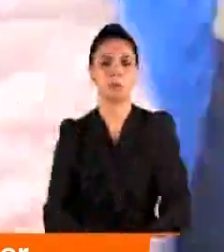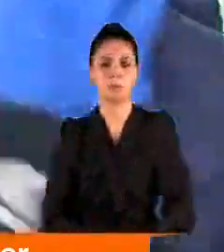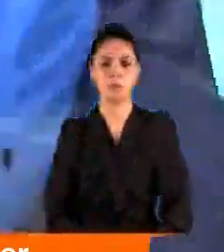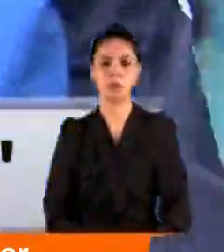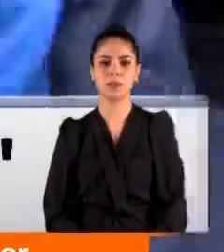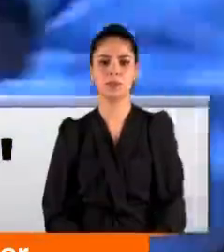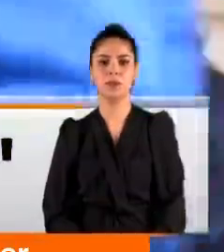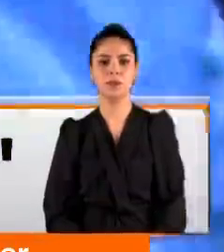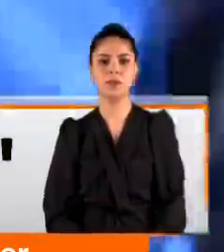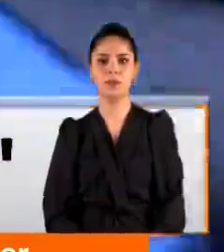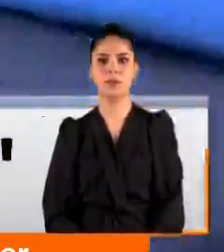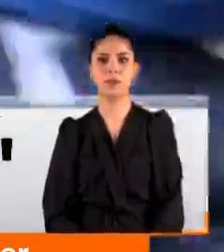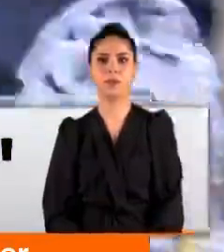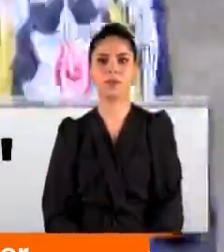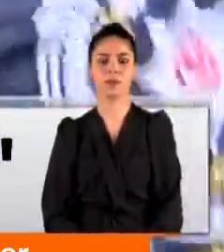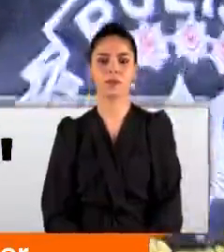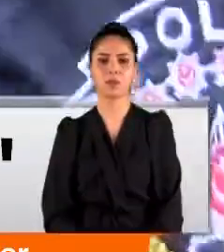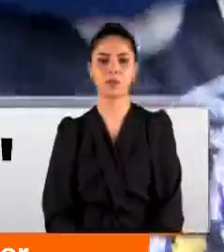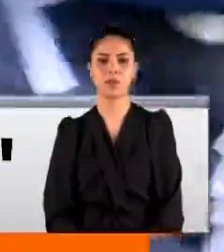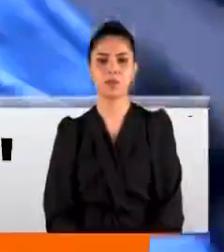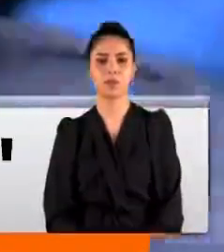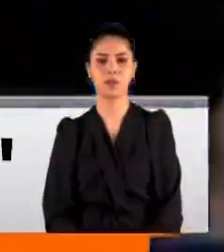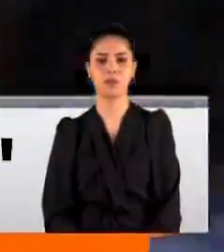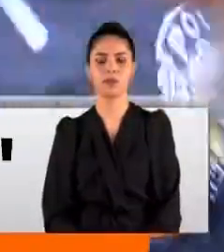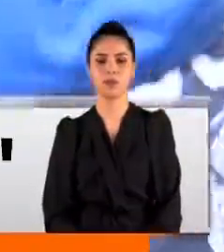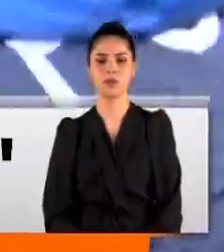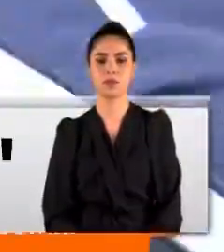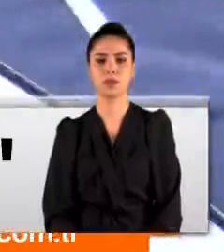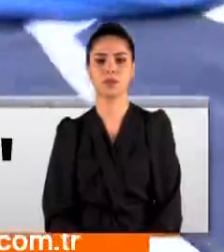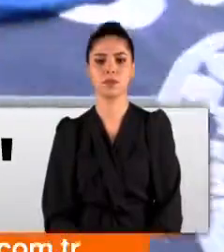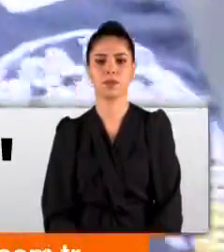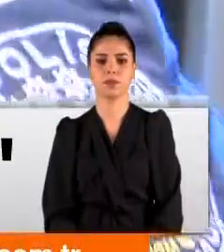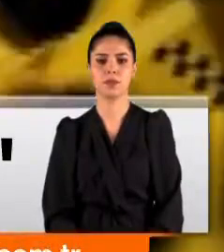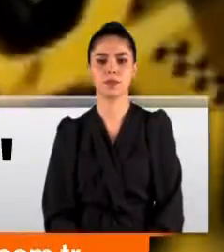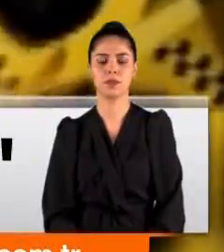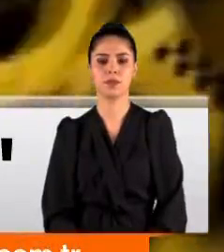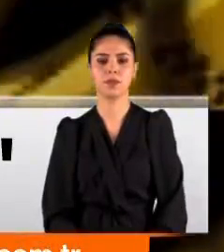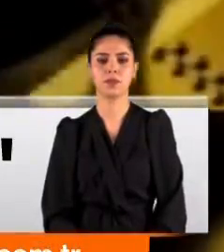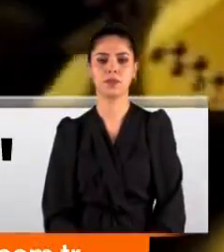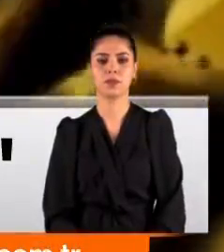Talihli oldular her zamanki gibi. Adalet yine yerini bulmadı. Yine öldürüleceğim ben, biliyorum.